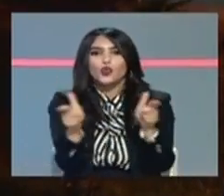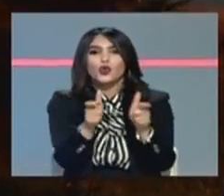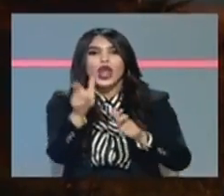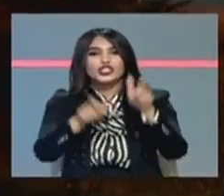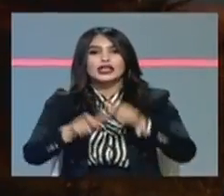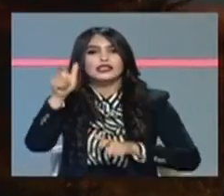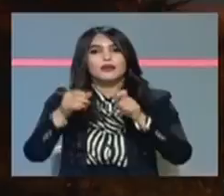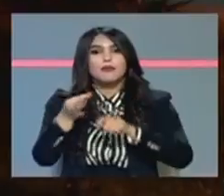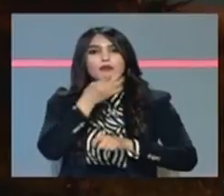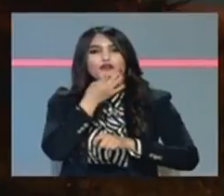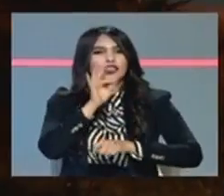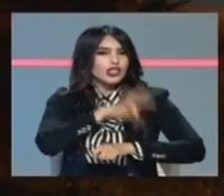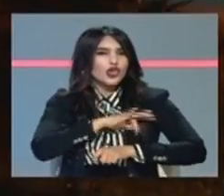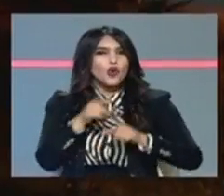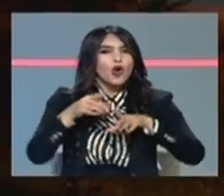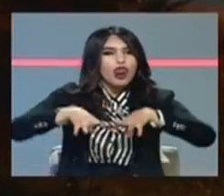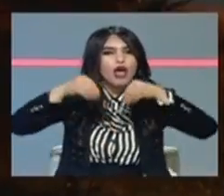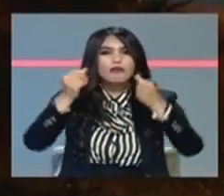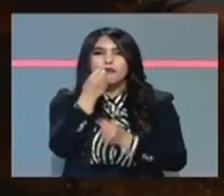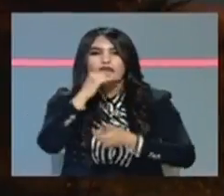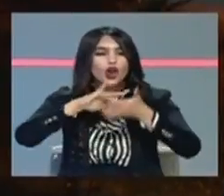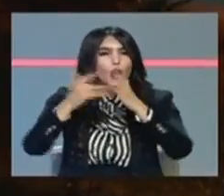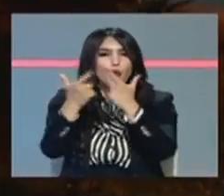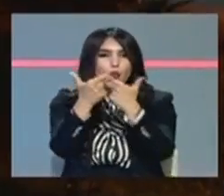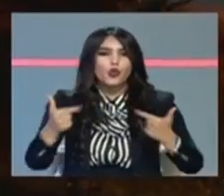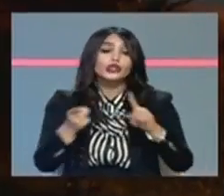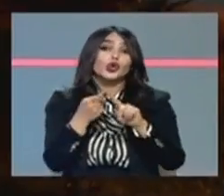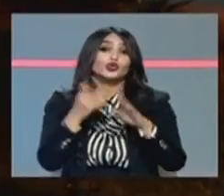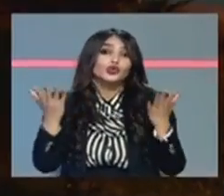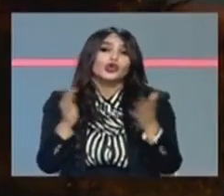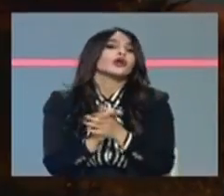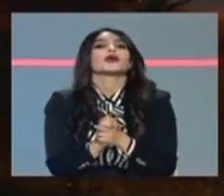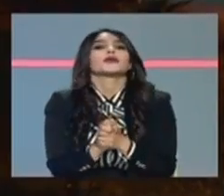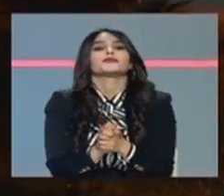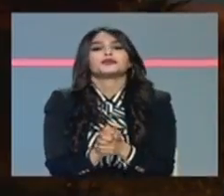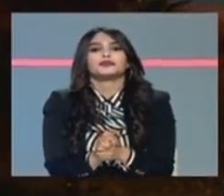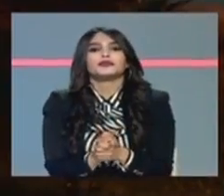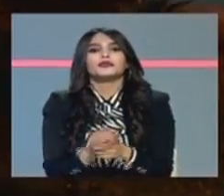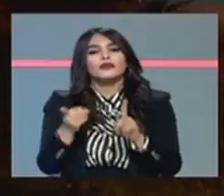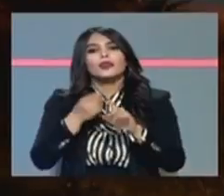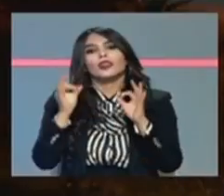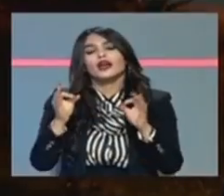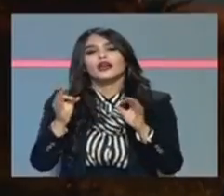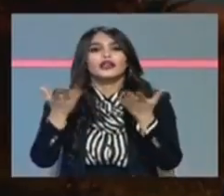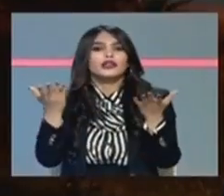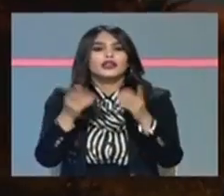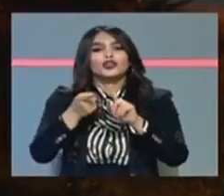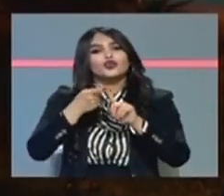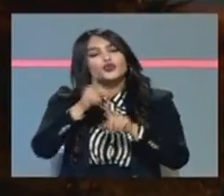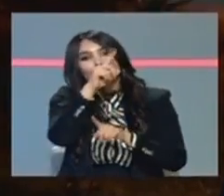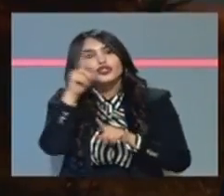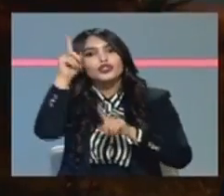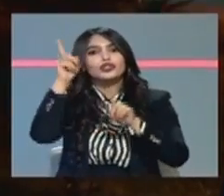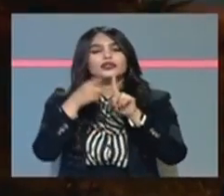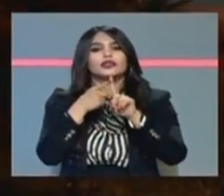وكل هذه التفاعلات بموجبها فيروس كورونا هي اللي خلت القصرين اليوم تسجل صفر اصابه، وان شاء الله